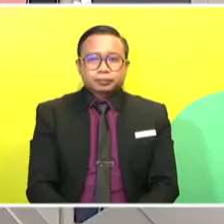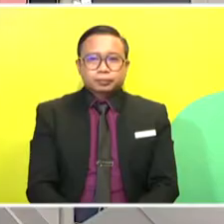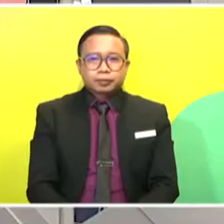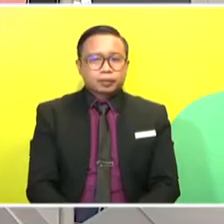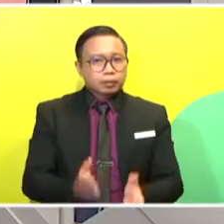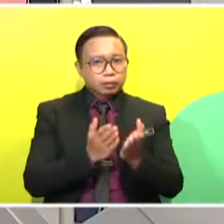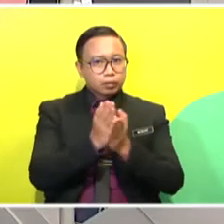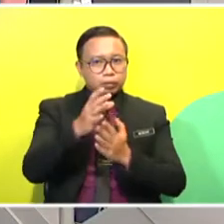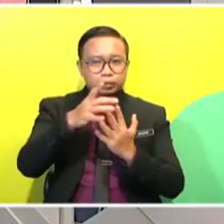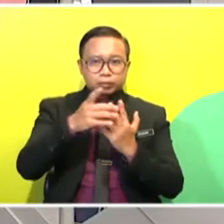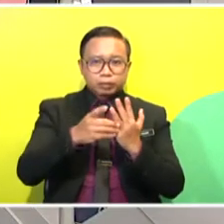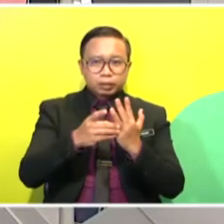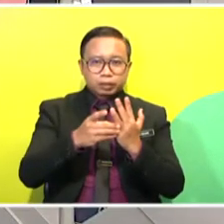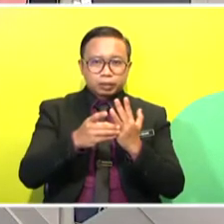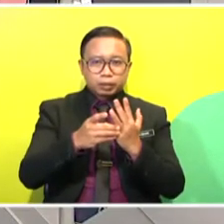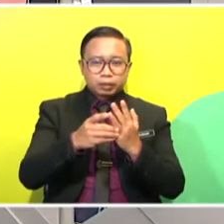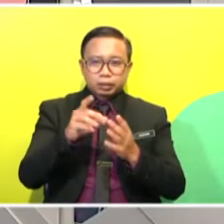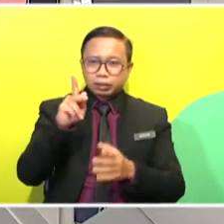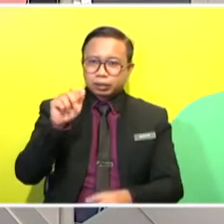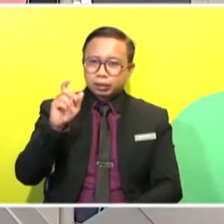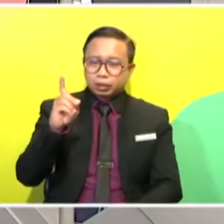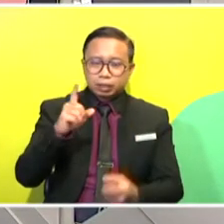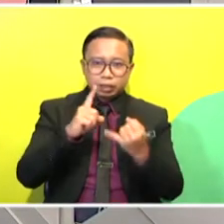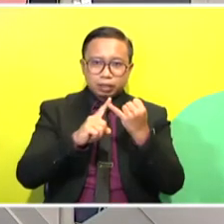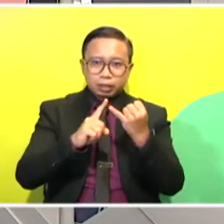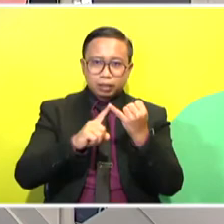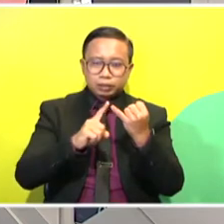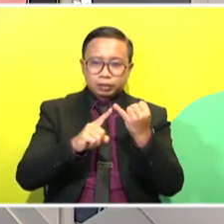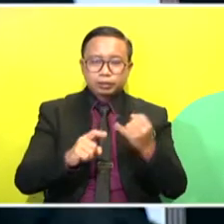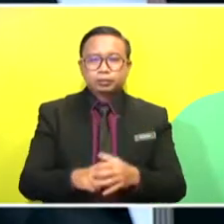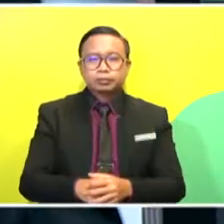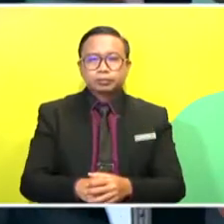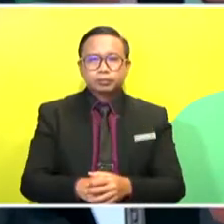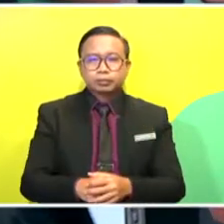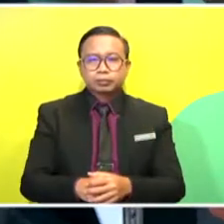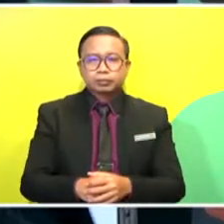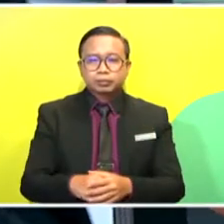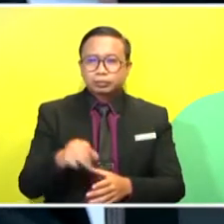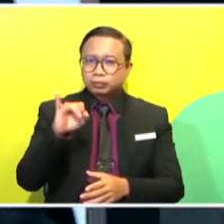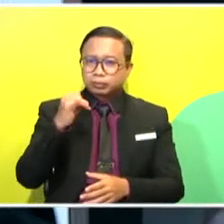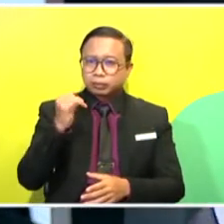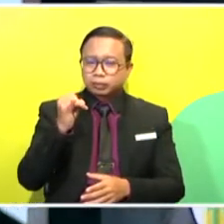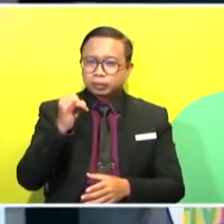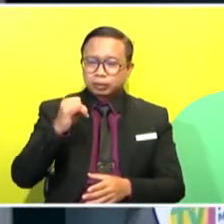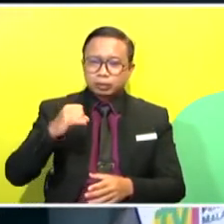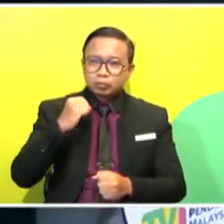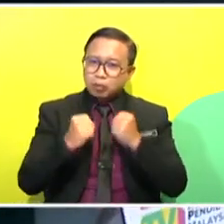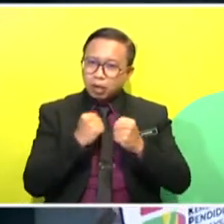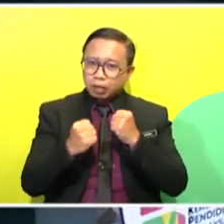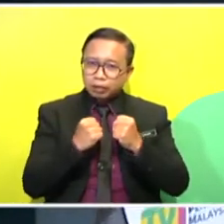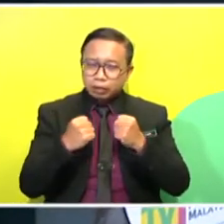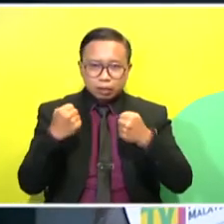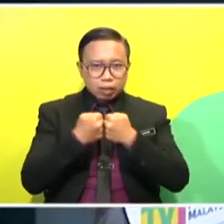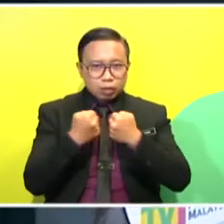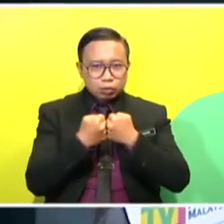pilih kad yang paling terakhir. Peraturan nombor 2, dilarang berlari, bergurau senda dan